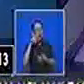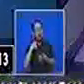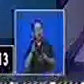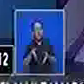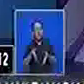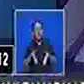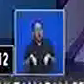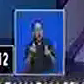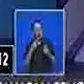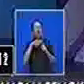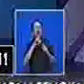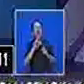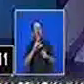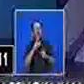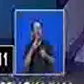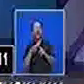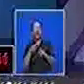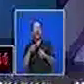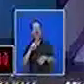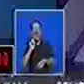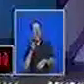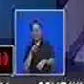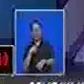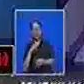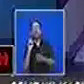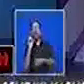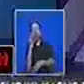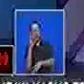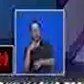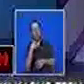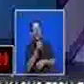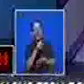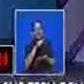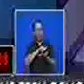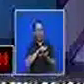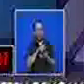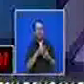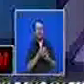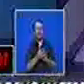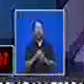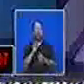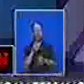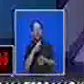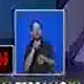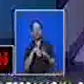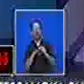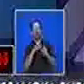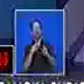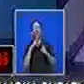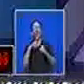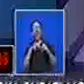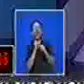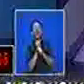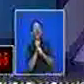Jadi kami tidak akan melakukan, bukan akan, kami sudah melakukan soal itu. Waktunya masih ada.